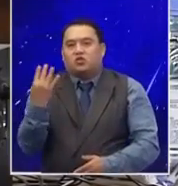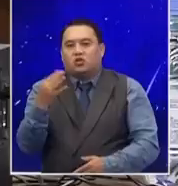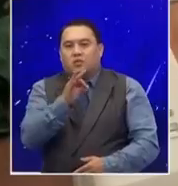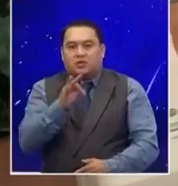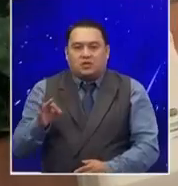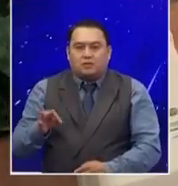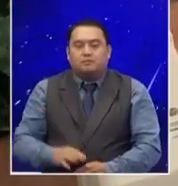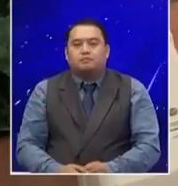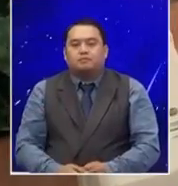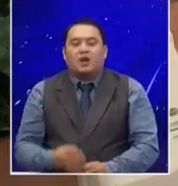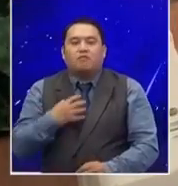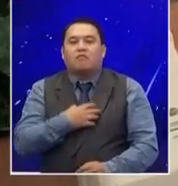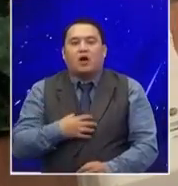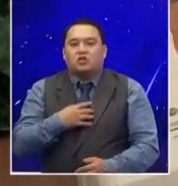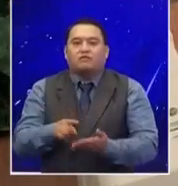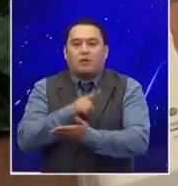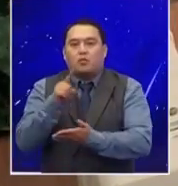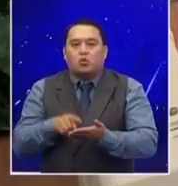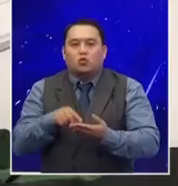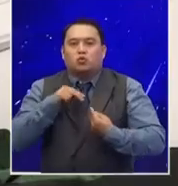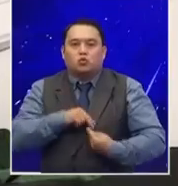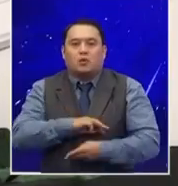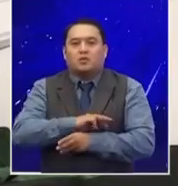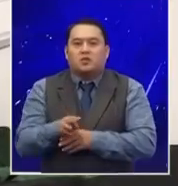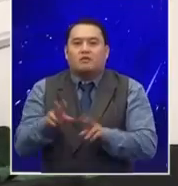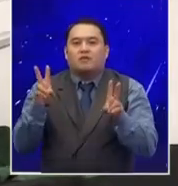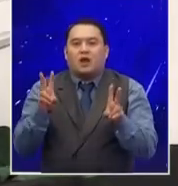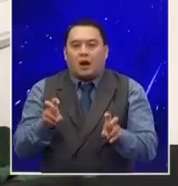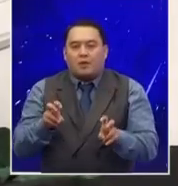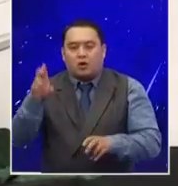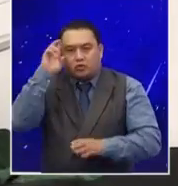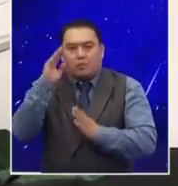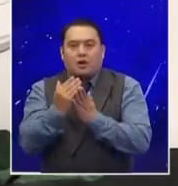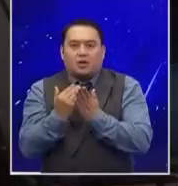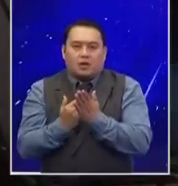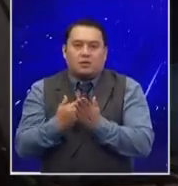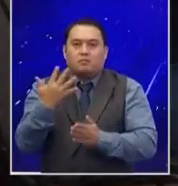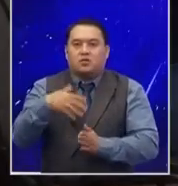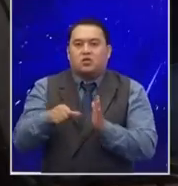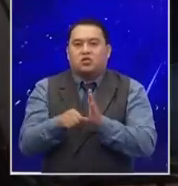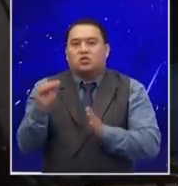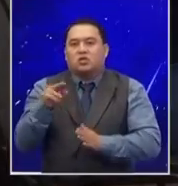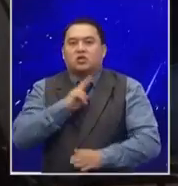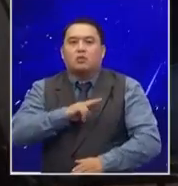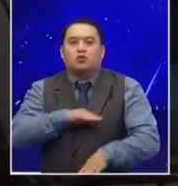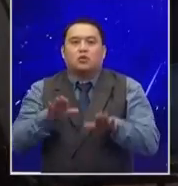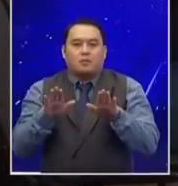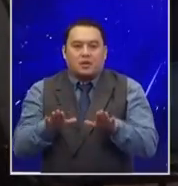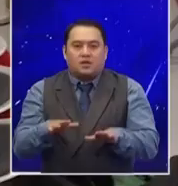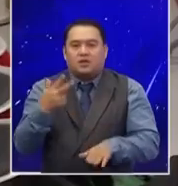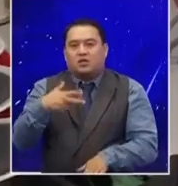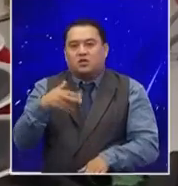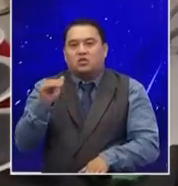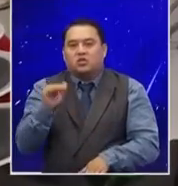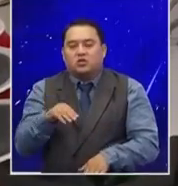52,4%. Не менее важный вопрос – трудоустройство граждан. В рамках реализуемых госпрограмм создано 56 тысяч рабочих мест, 30 тысяч